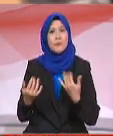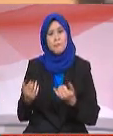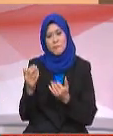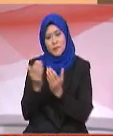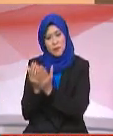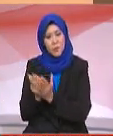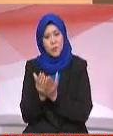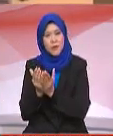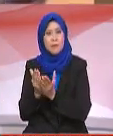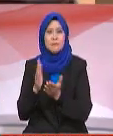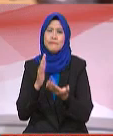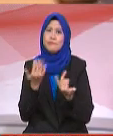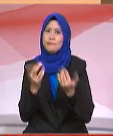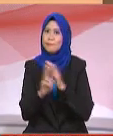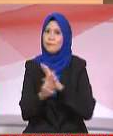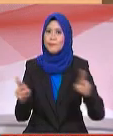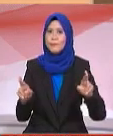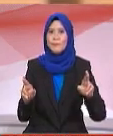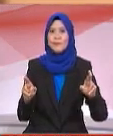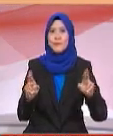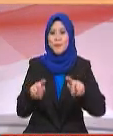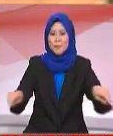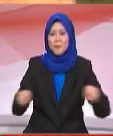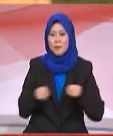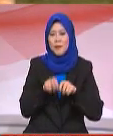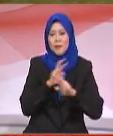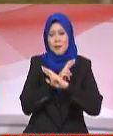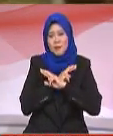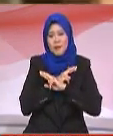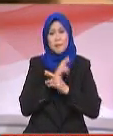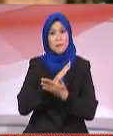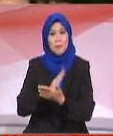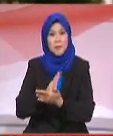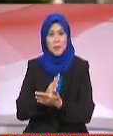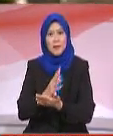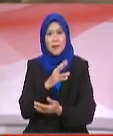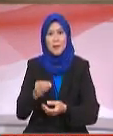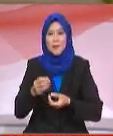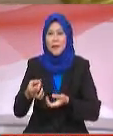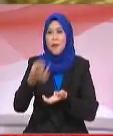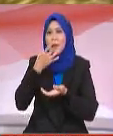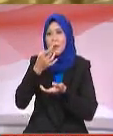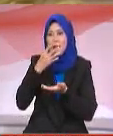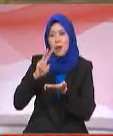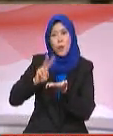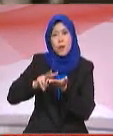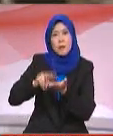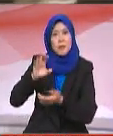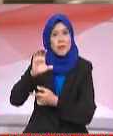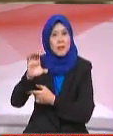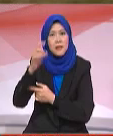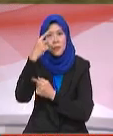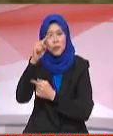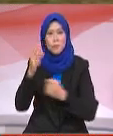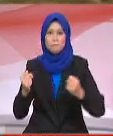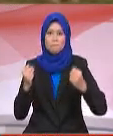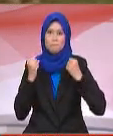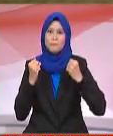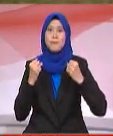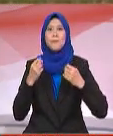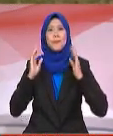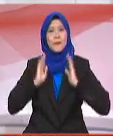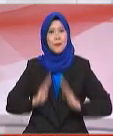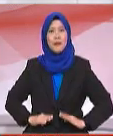pihak sekolah seperti menyediakan ruangan rehat sementara dan membekalkan vitamin C bagi meningkatkan sistem imunisasi